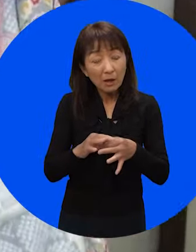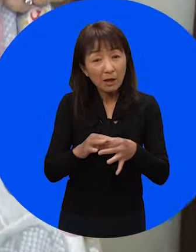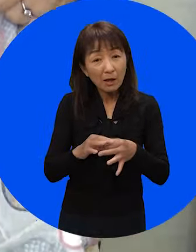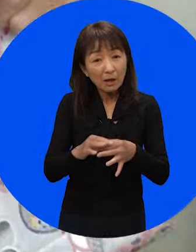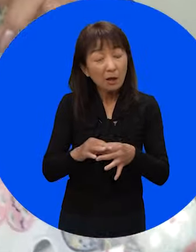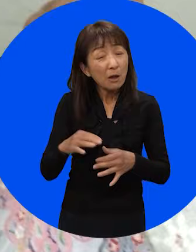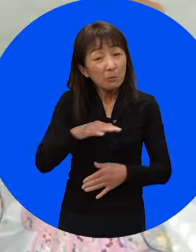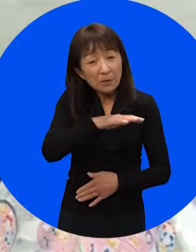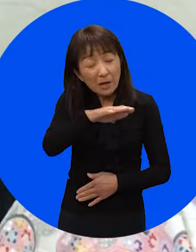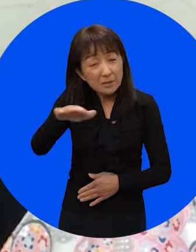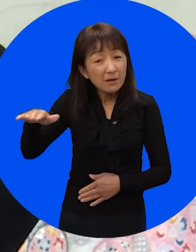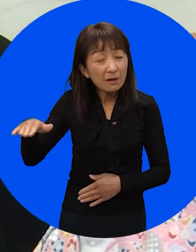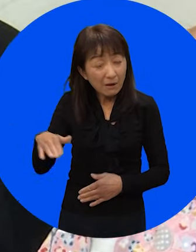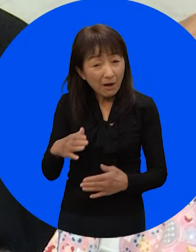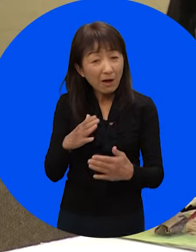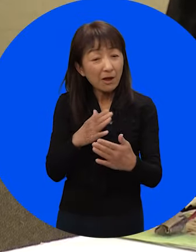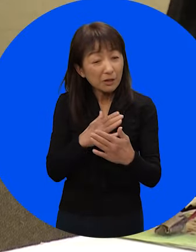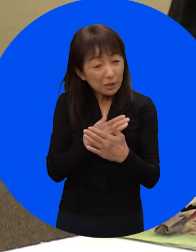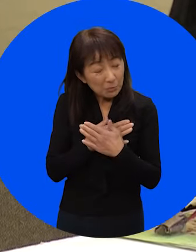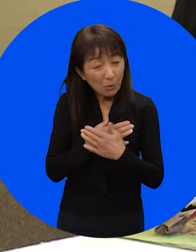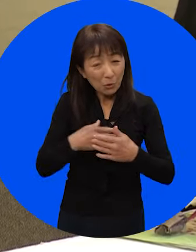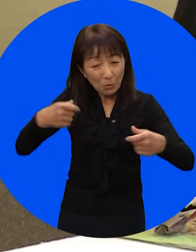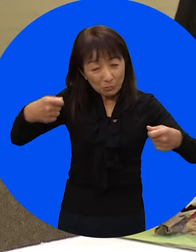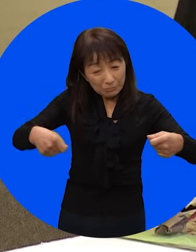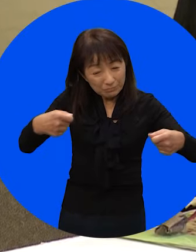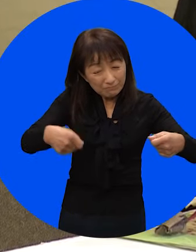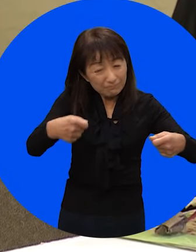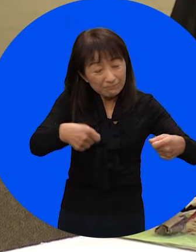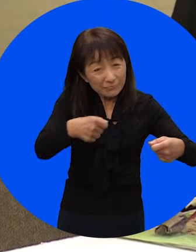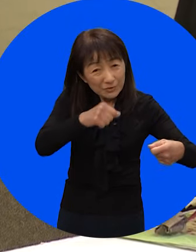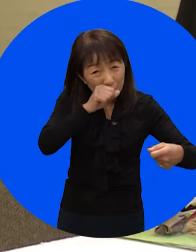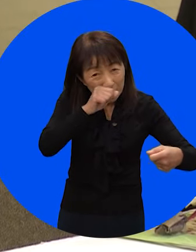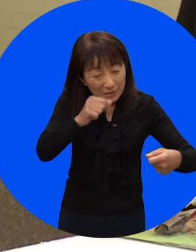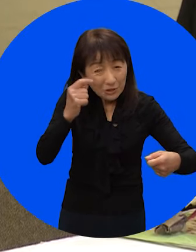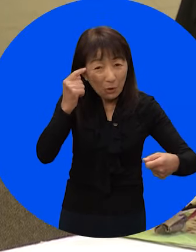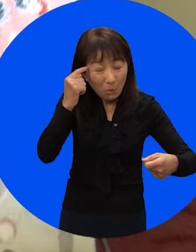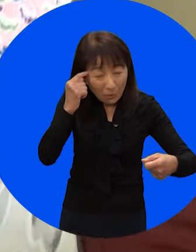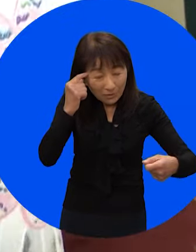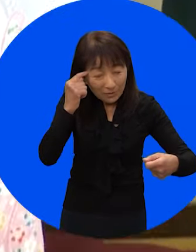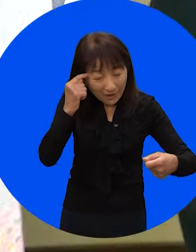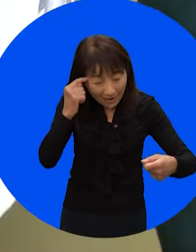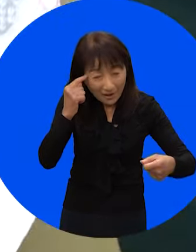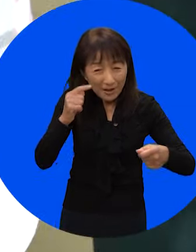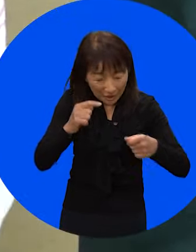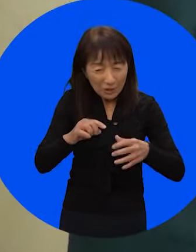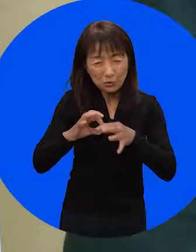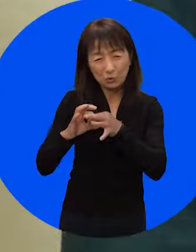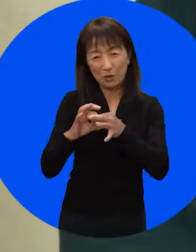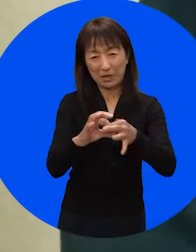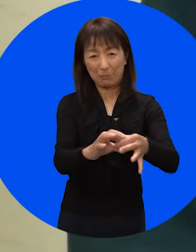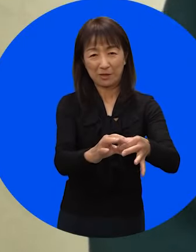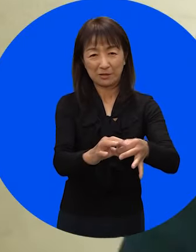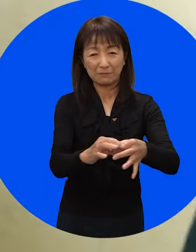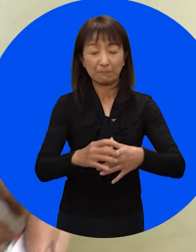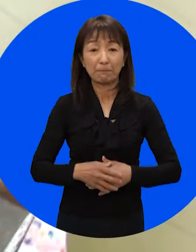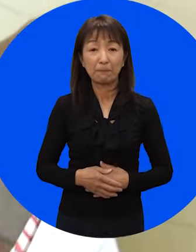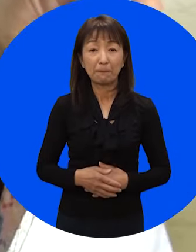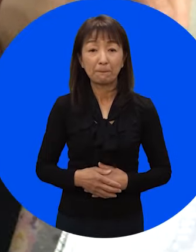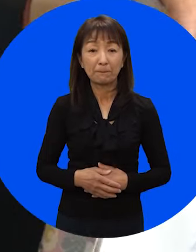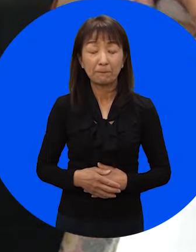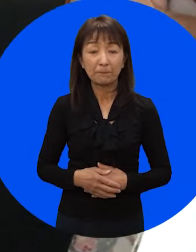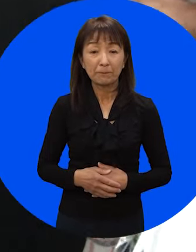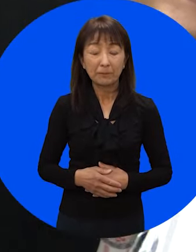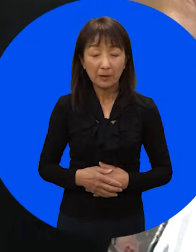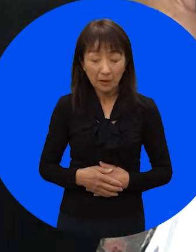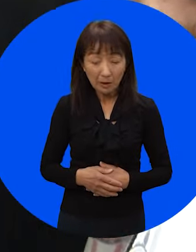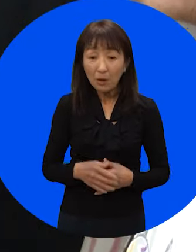衣ぐらいを縫えるようにと思って、その思いをずっと貫いてきてます。 もともとは洋裁を学んで